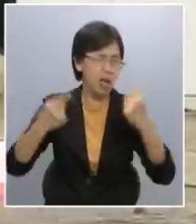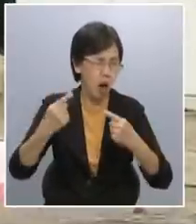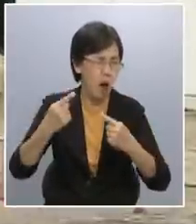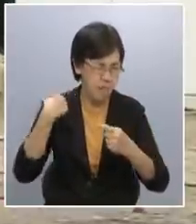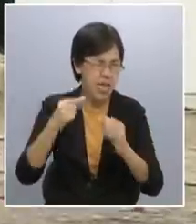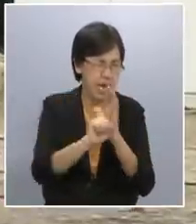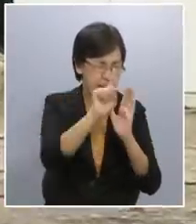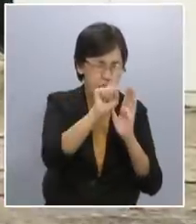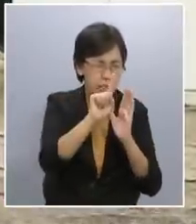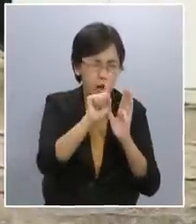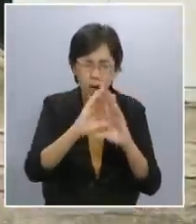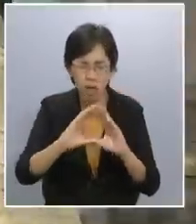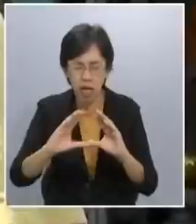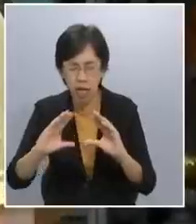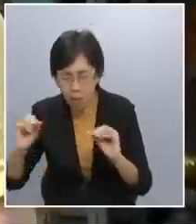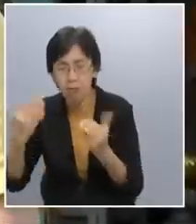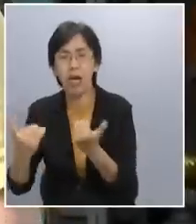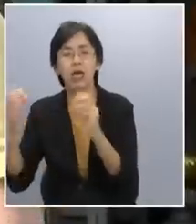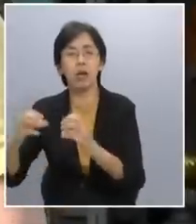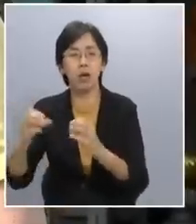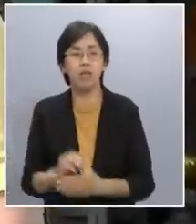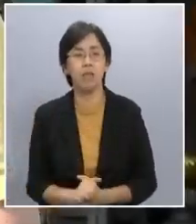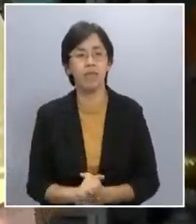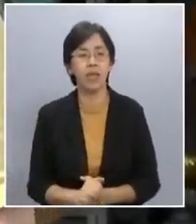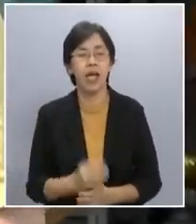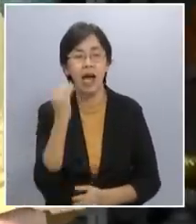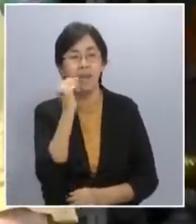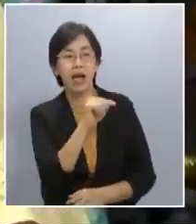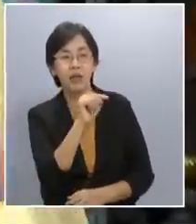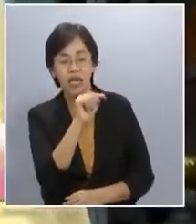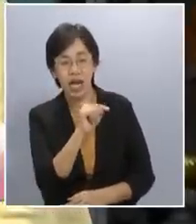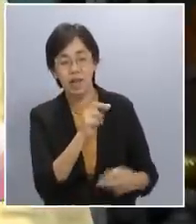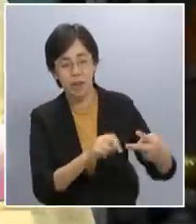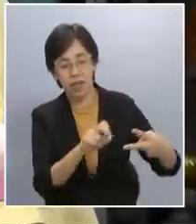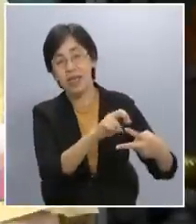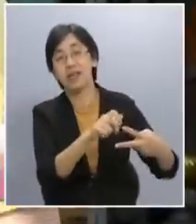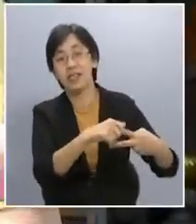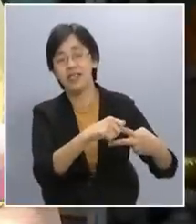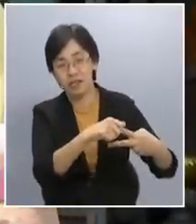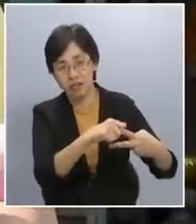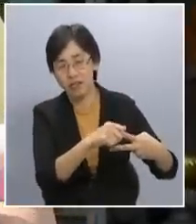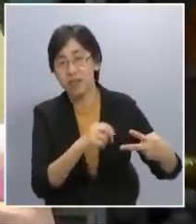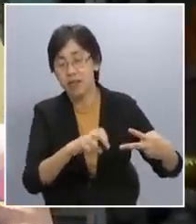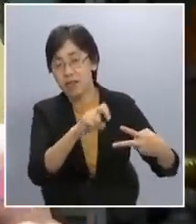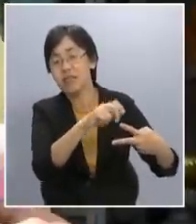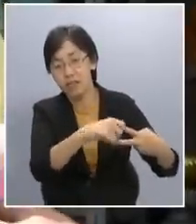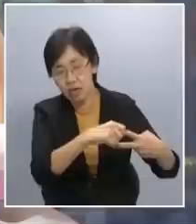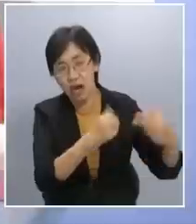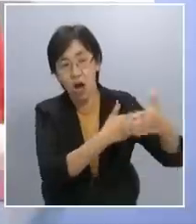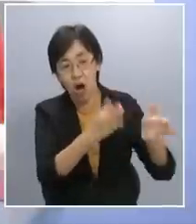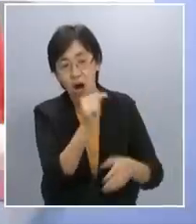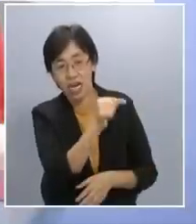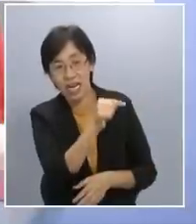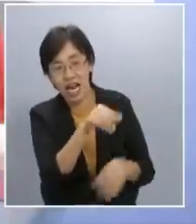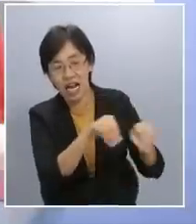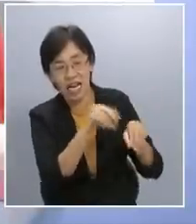ของเพื่อนบ้านค่ะ ขึ้นไปหน้าบ้านตรงด้านนี้ฮะเสร็จแล้วขึ้นไปปุ๊บขึ้นไปชั้น2แล้วก็เดินเข้าไปห้องข้างในจุดที่ติด